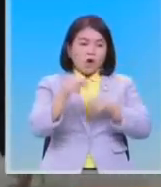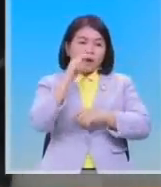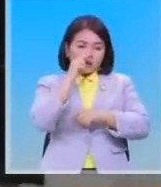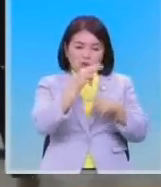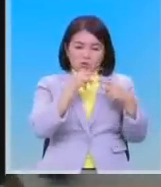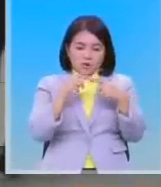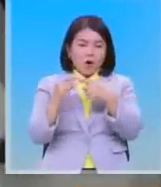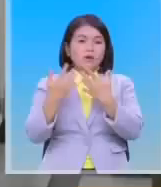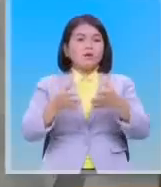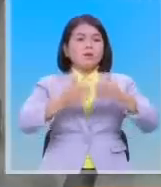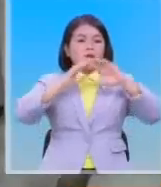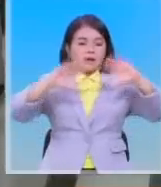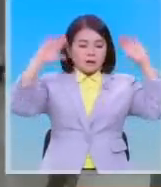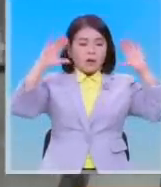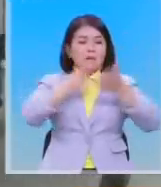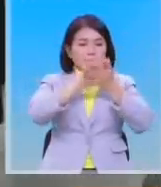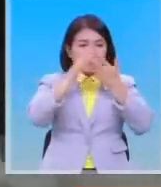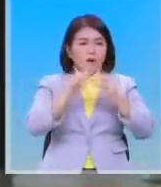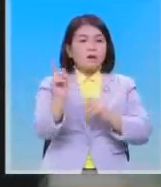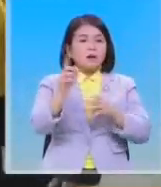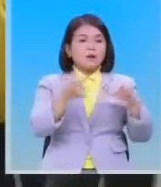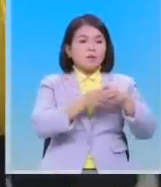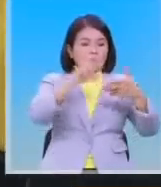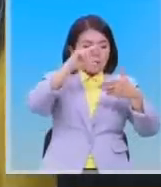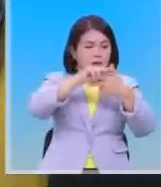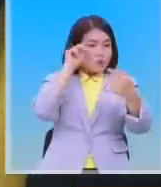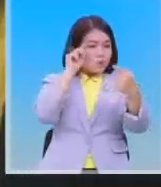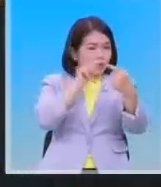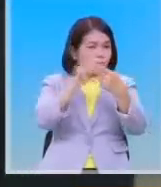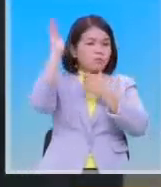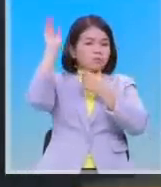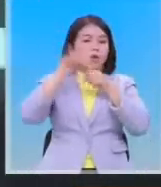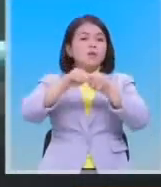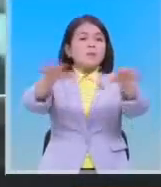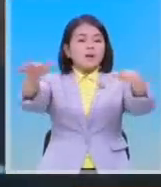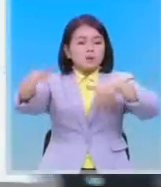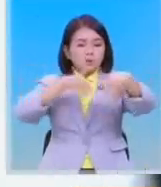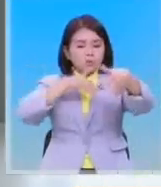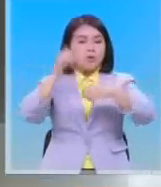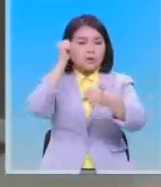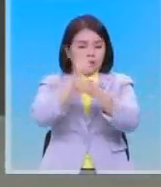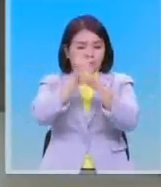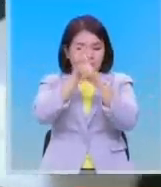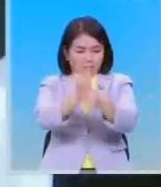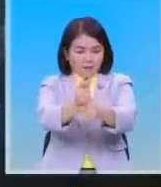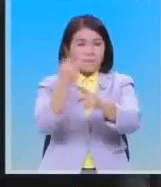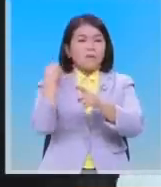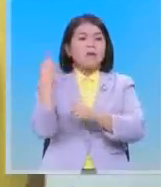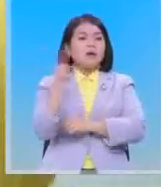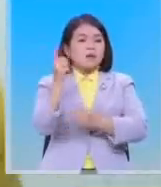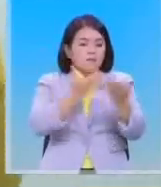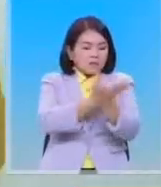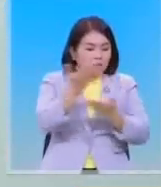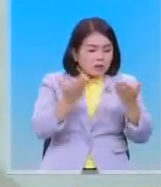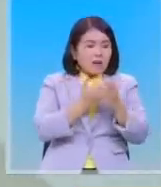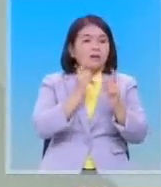บาลเรียบร้อยแล้วทางพรรคเนี่ยก็จะเดินหน้านโยบายที่เคยหาเสียงเอาไว้กับพี่น้องประชาชนทันทีโดยจะพิจารณาตาม